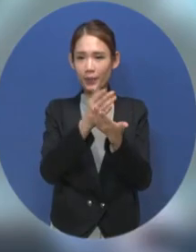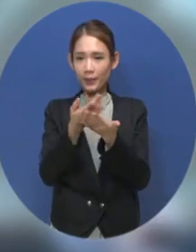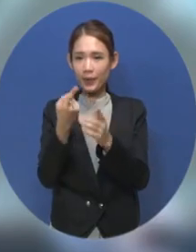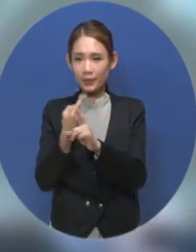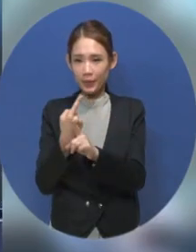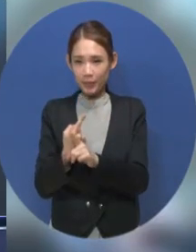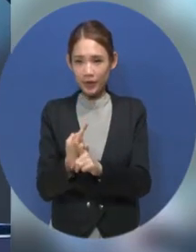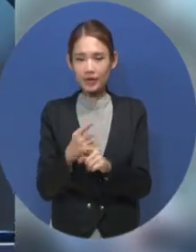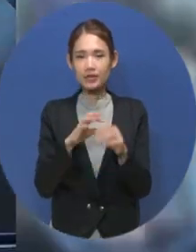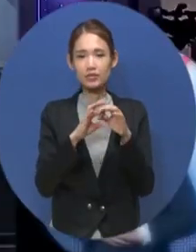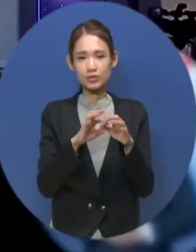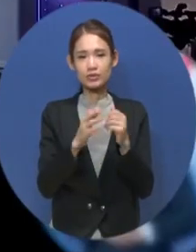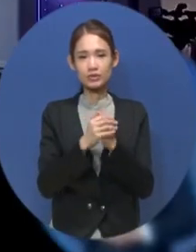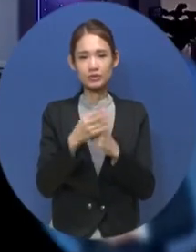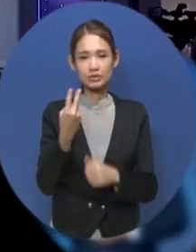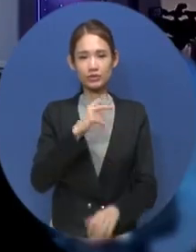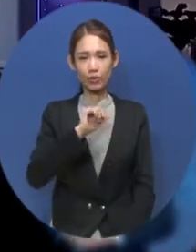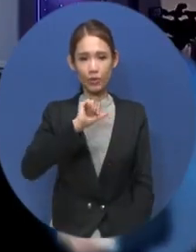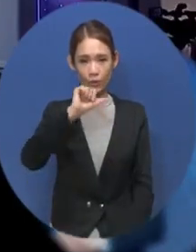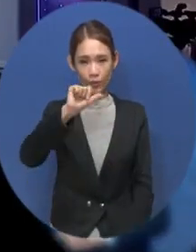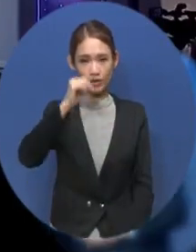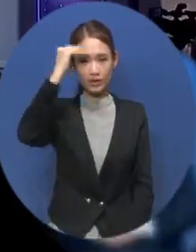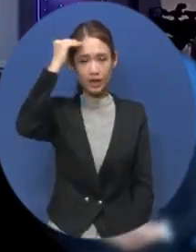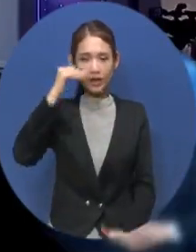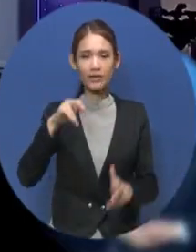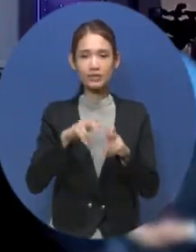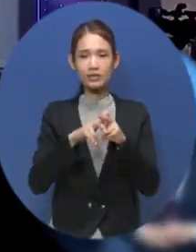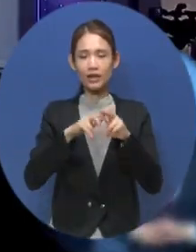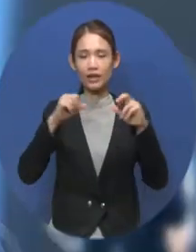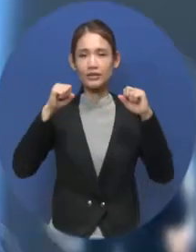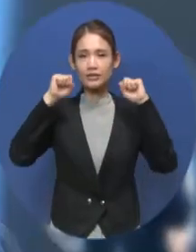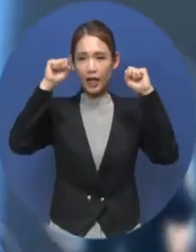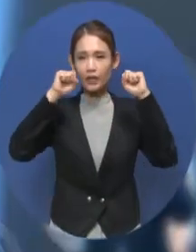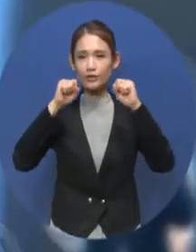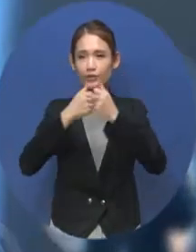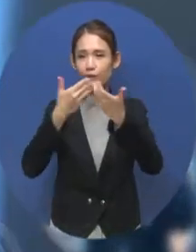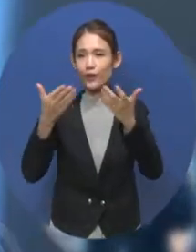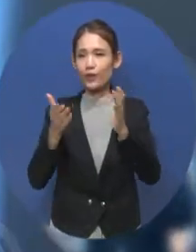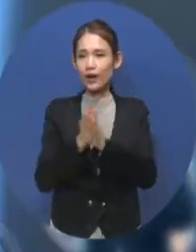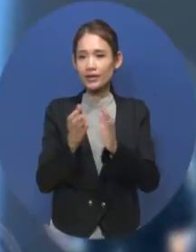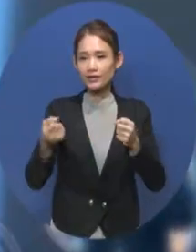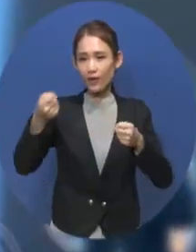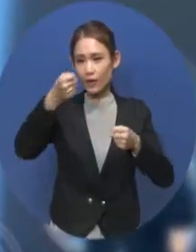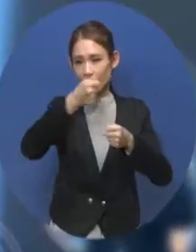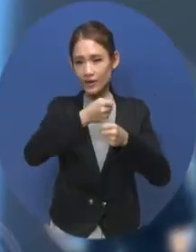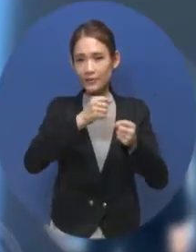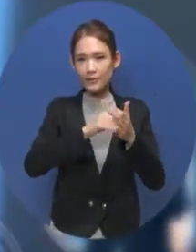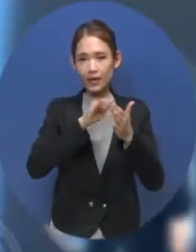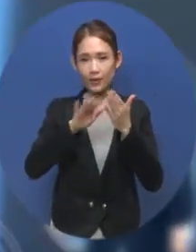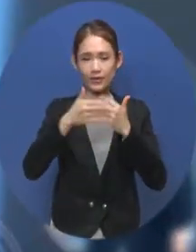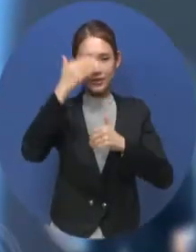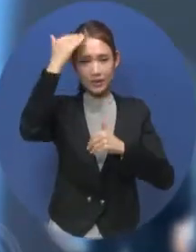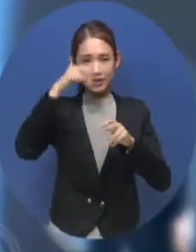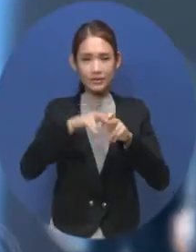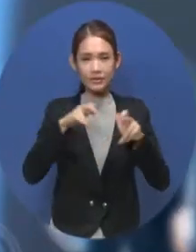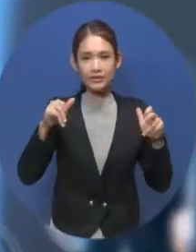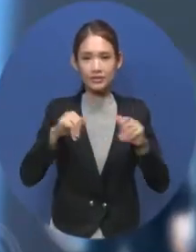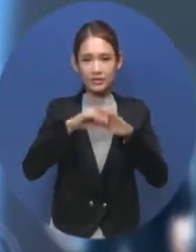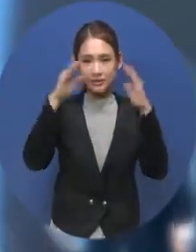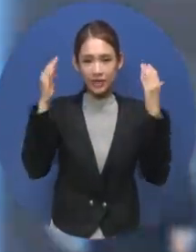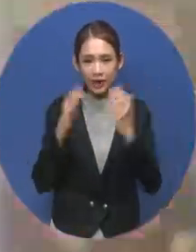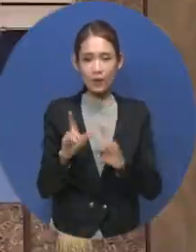저희가 2005년도에 대한장애인 체육회를 설립하고 전국 대한민국에 있는 장애인들의 생활체육,